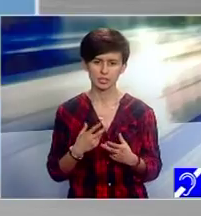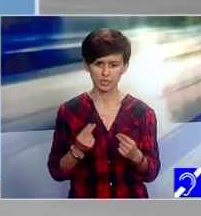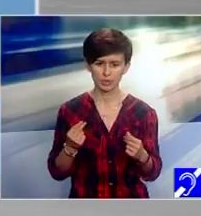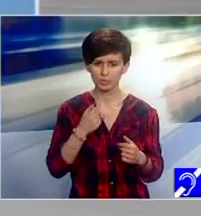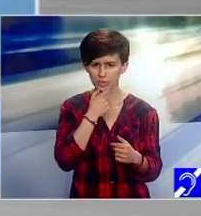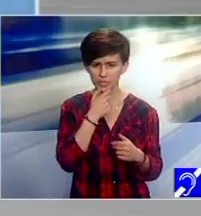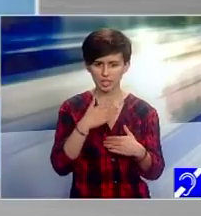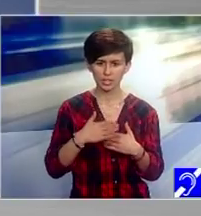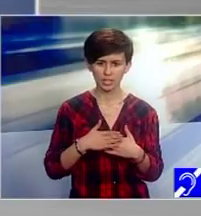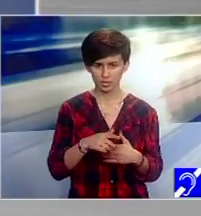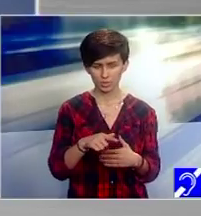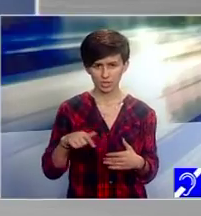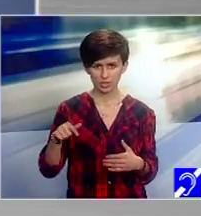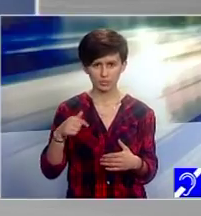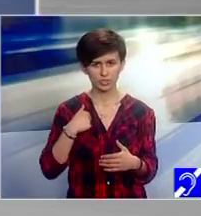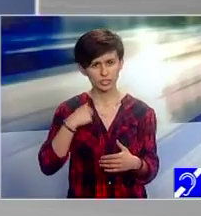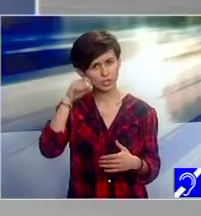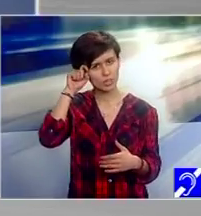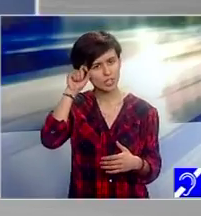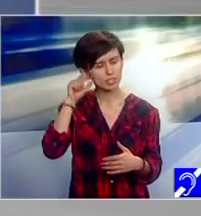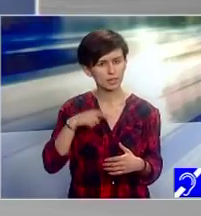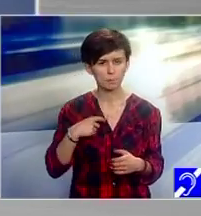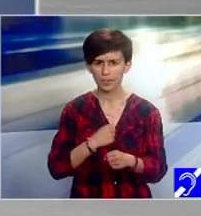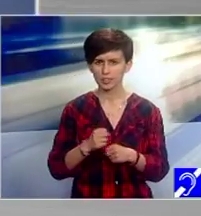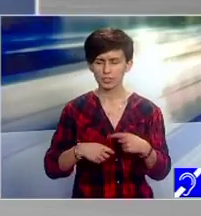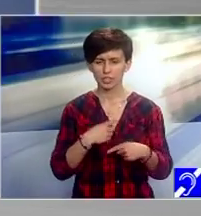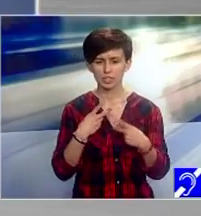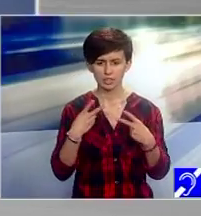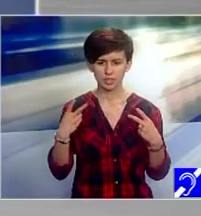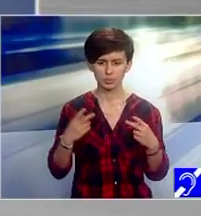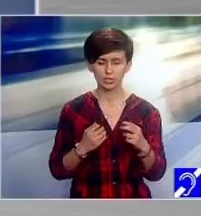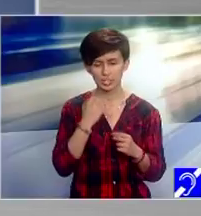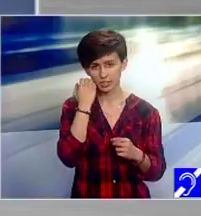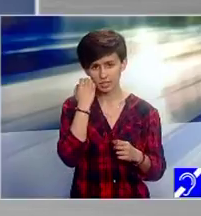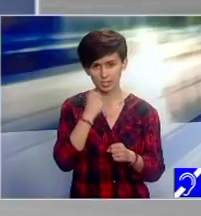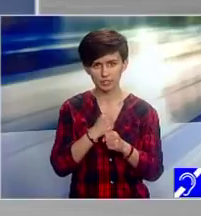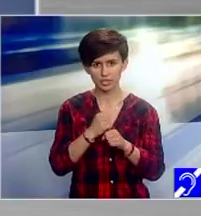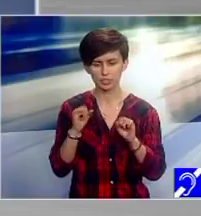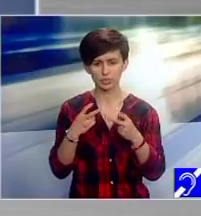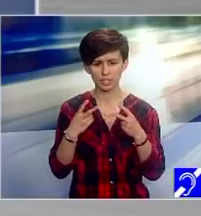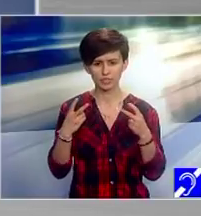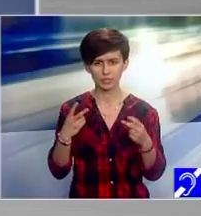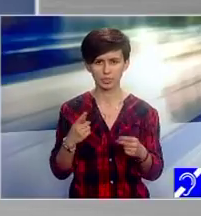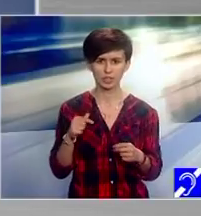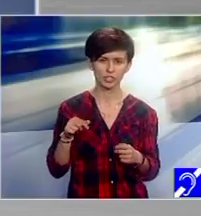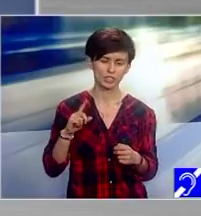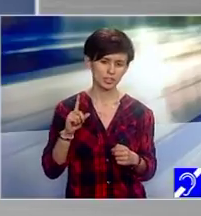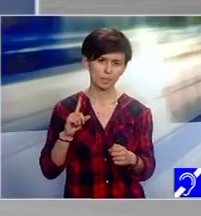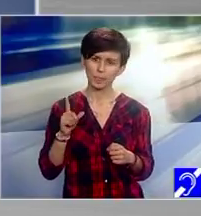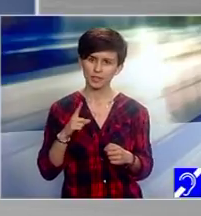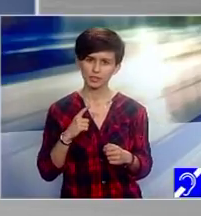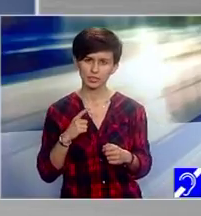alături de voi, da, și asta cred că e foarte important ca în momentul în care susții un eveniment, să, acest lucru să nu se întâmple doar odată, ci